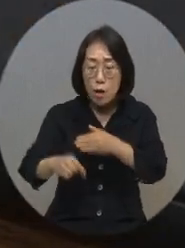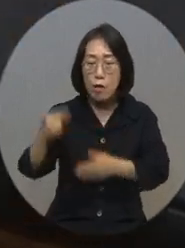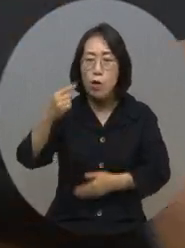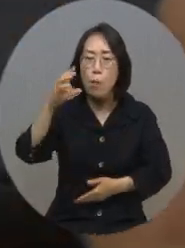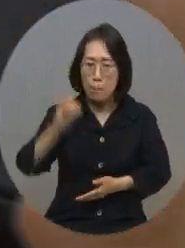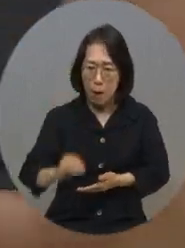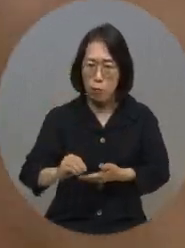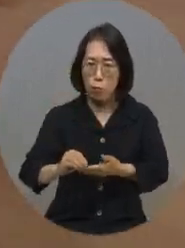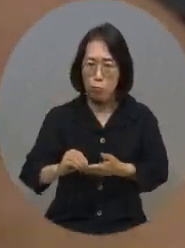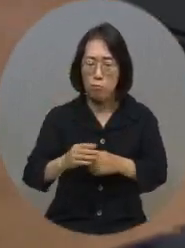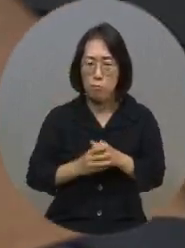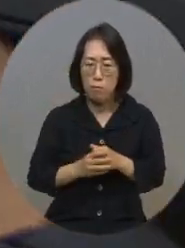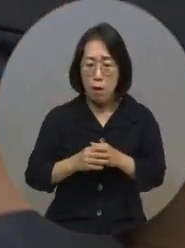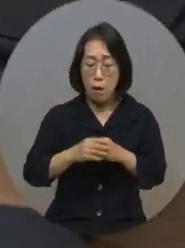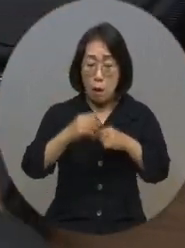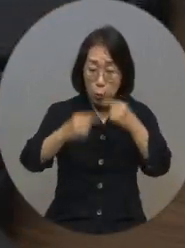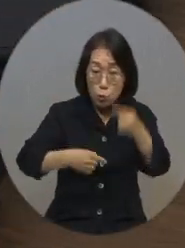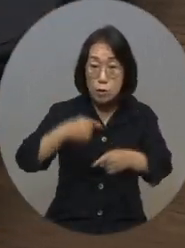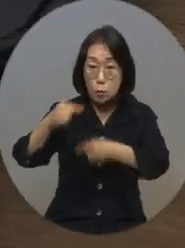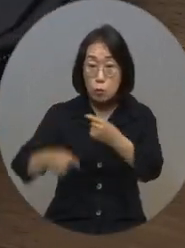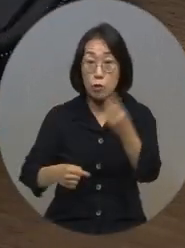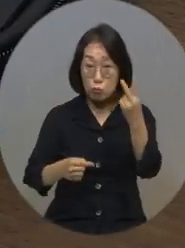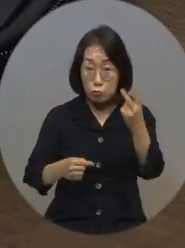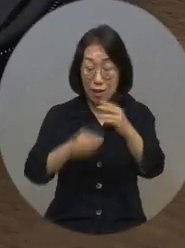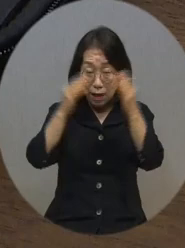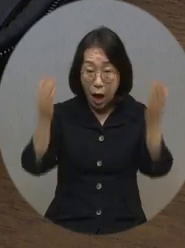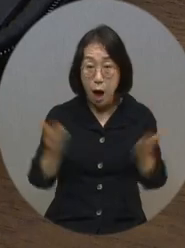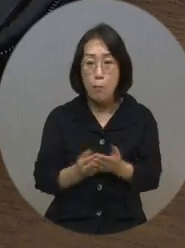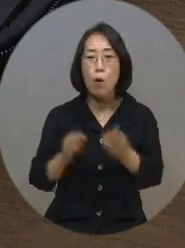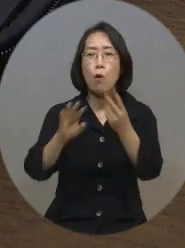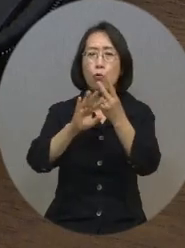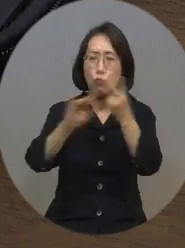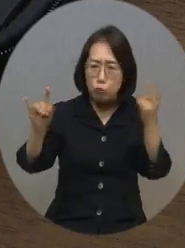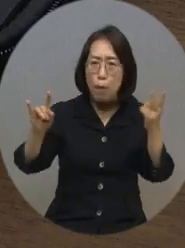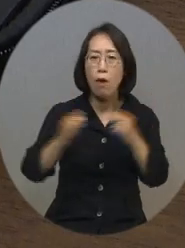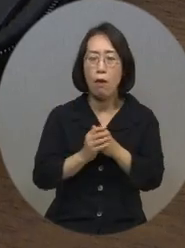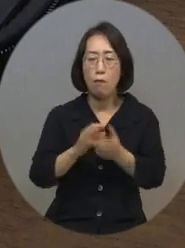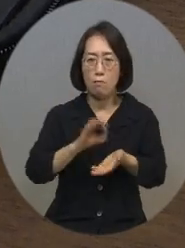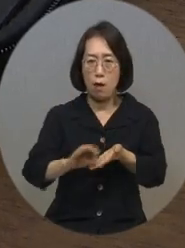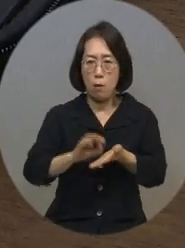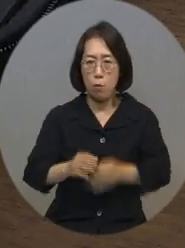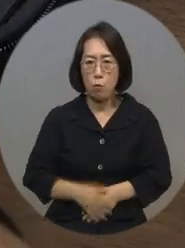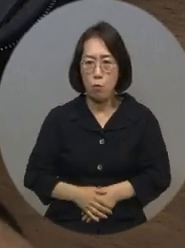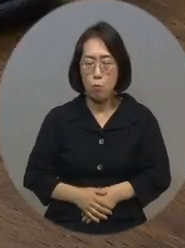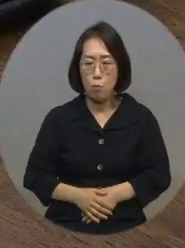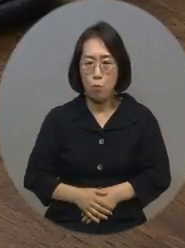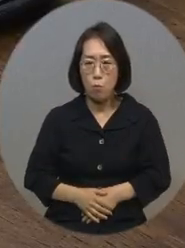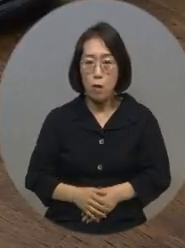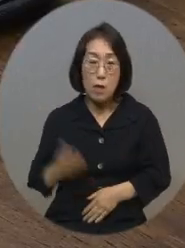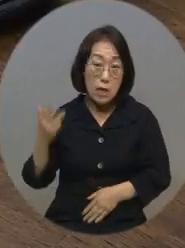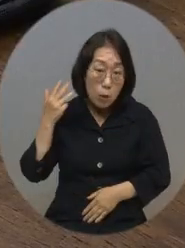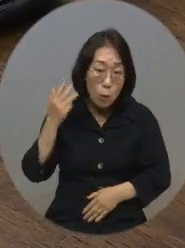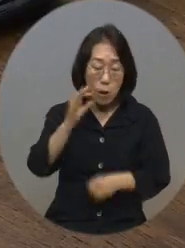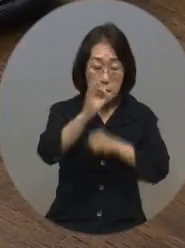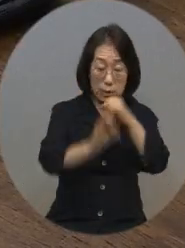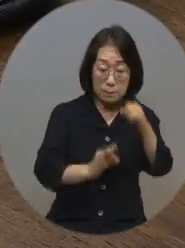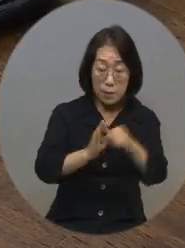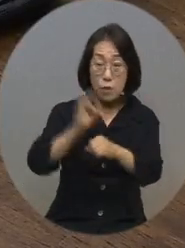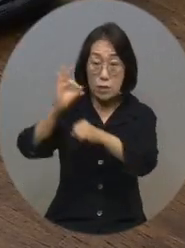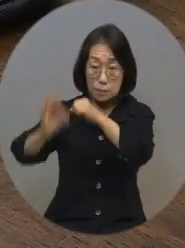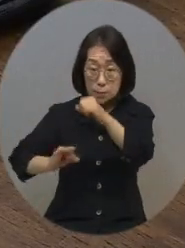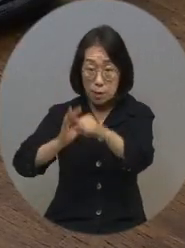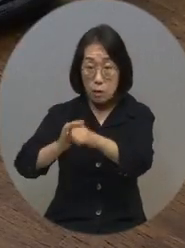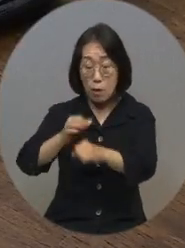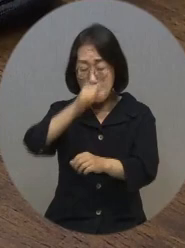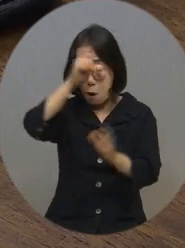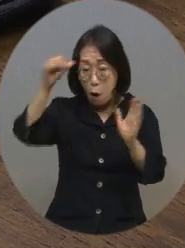발생하며 양쪽 장치를 모두 교체할 경우 가격은 2배로 불어납니다. 인공와우를 10년 주기로 교체 시